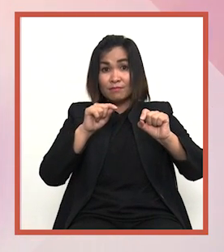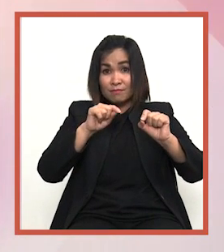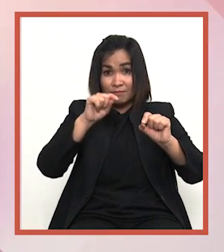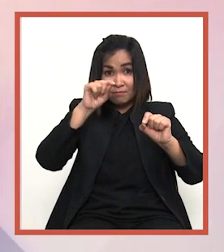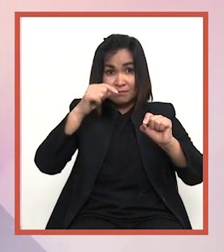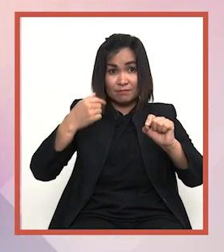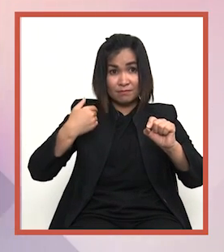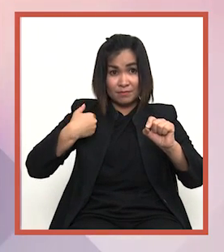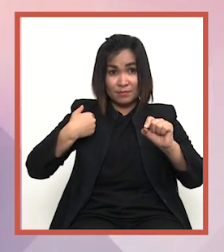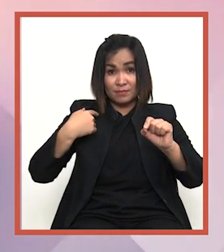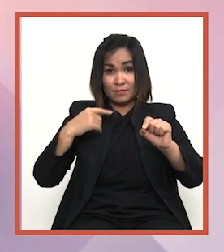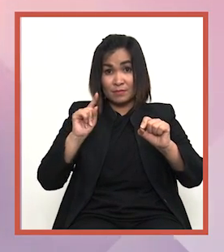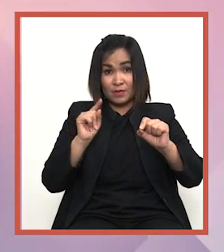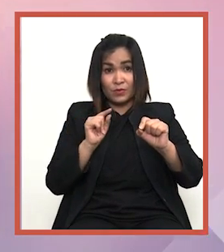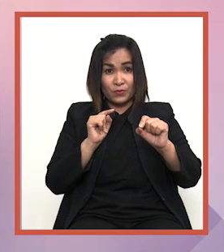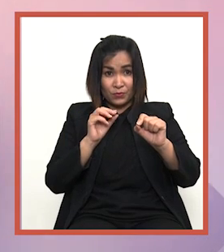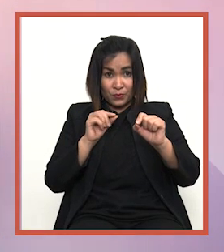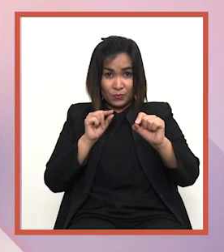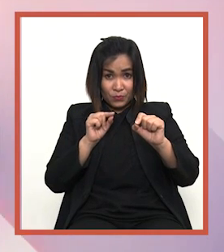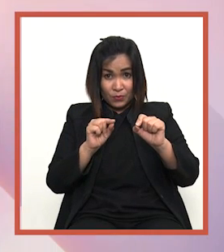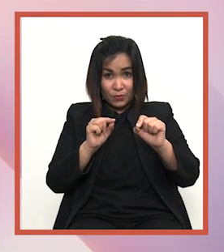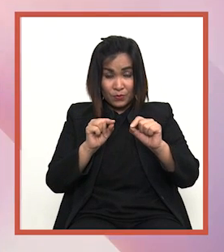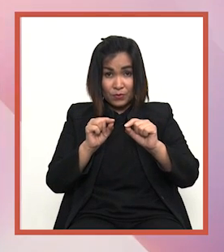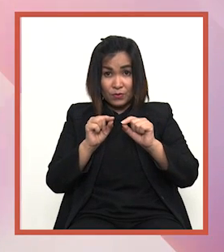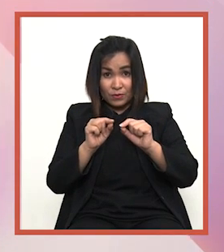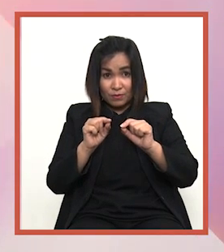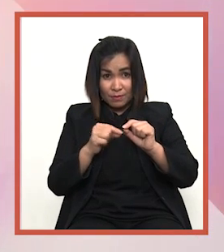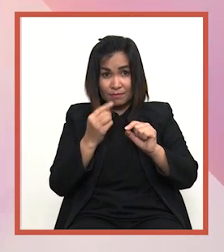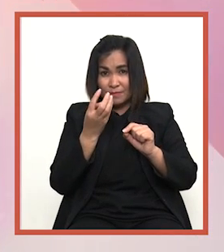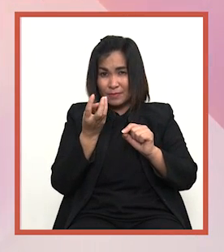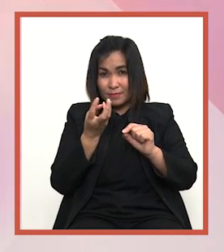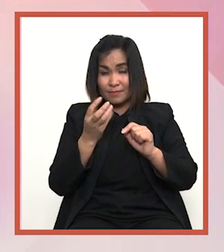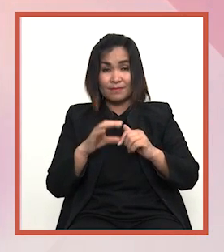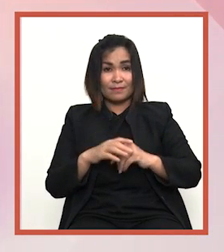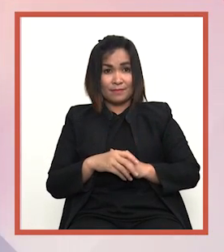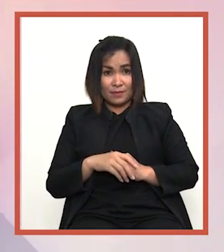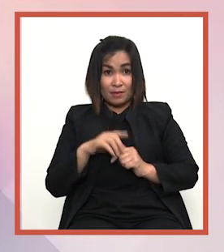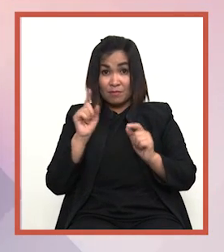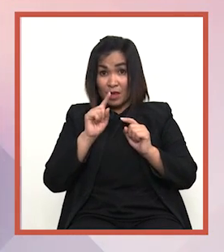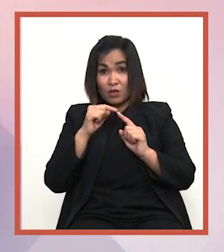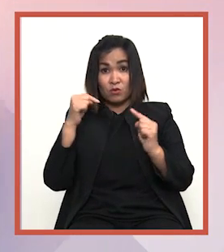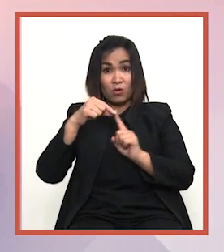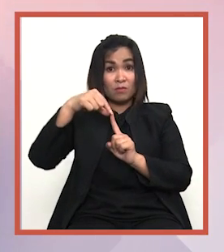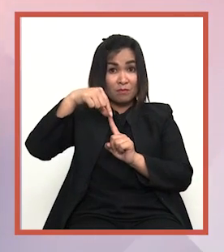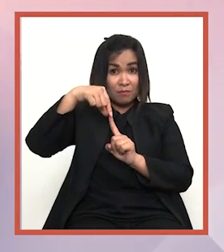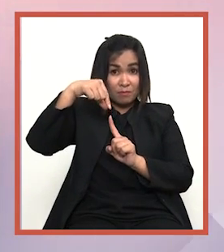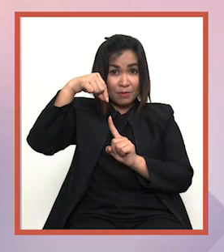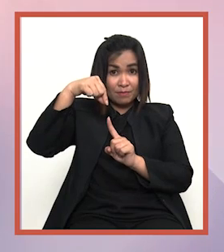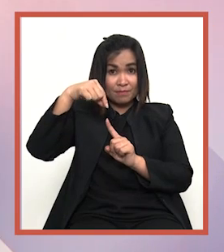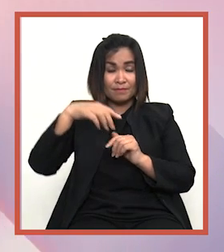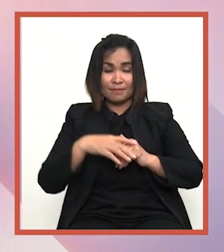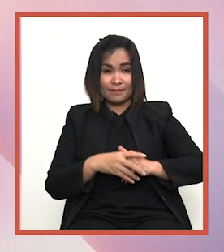ครับนะแล้วก็รีเลย์กระตุ้นนะครับแต่ตรงกลางจะมีขีดนะครับมีลูกศรนะครับ